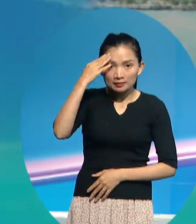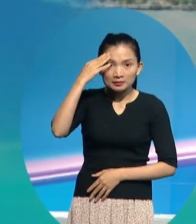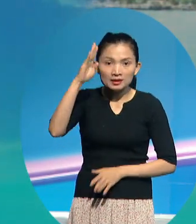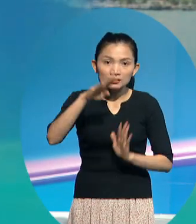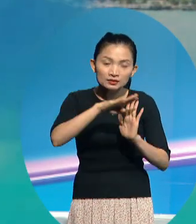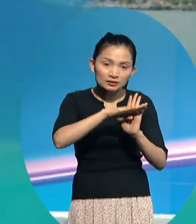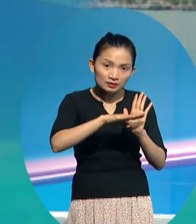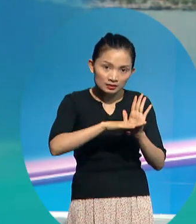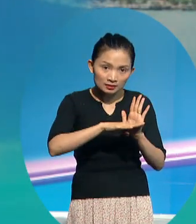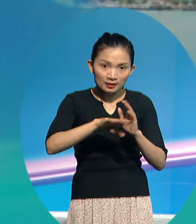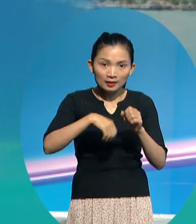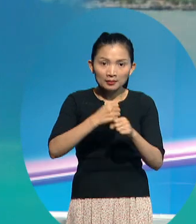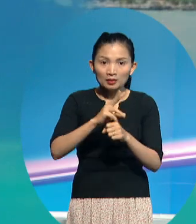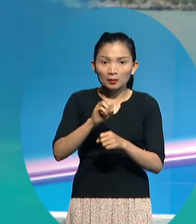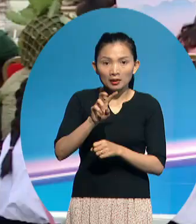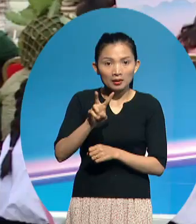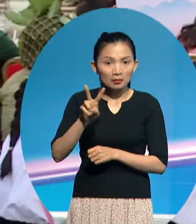với nhiều hoạt động sôi nổi.